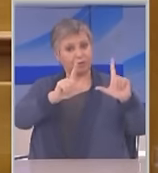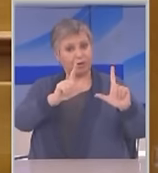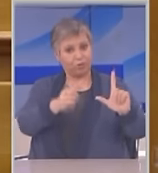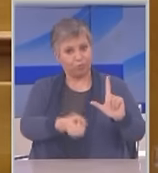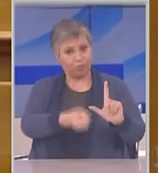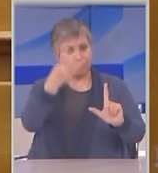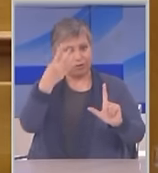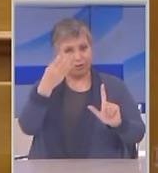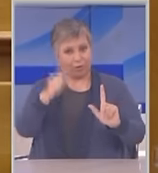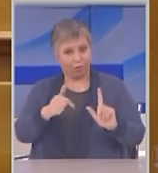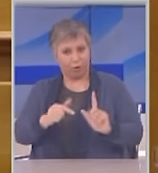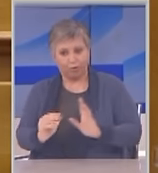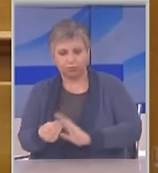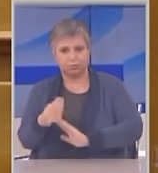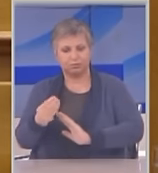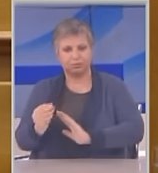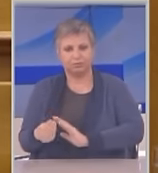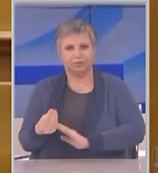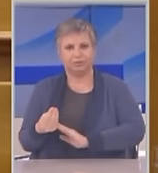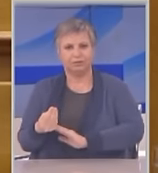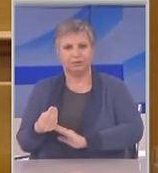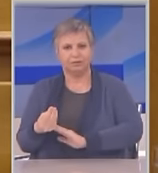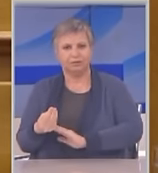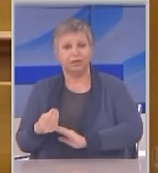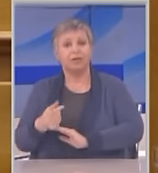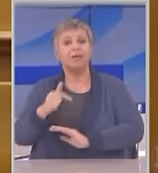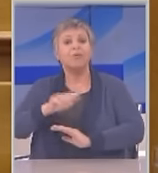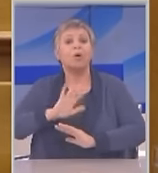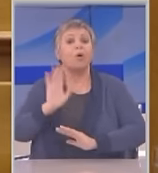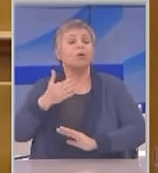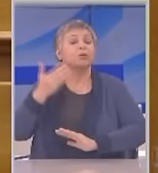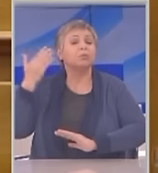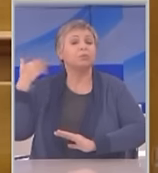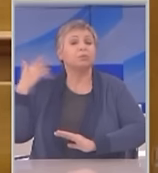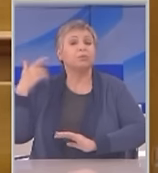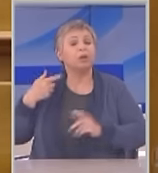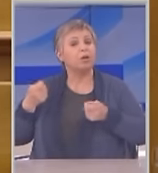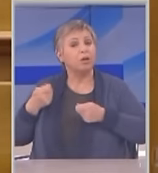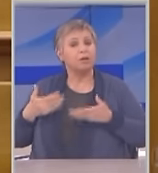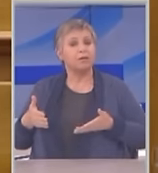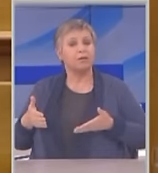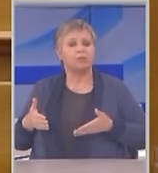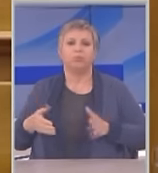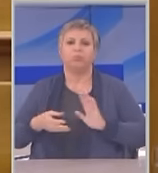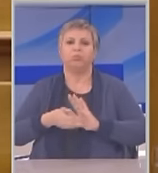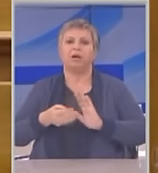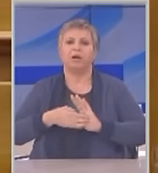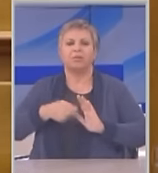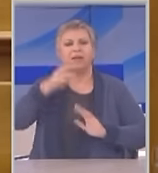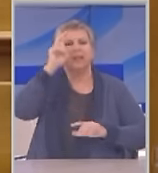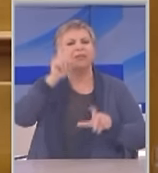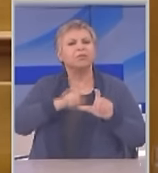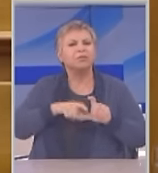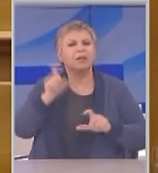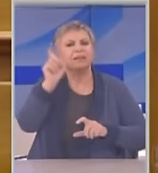του τόπου? Ότι δηλαδή όταν αυτά συνέβαιναν εδώ, οι Siemens, τα